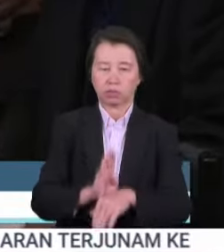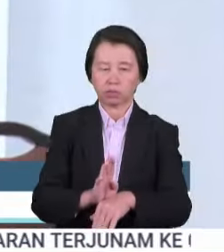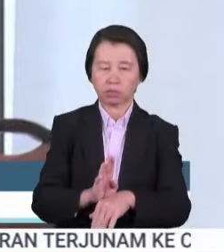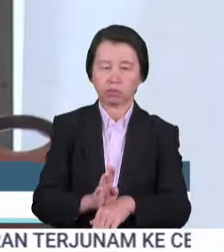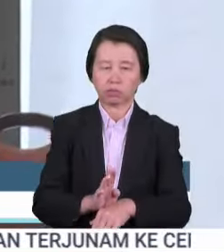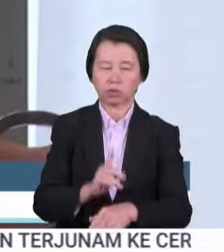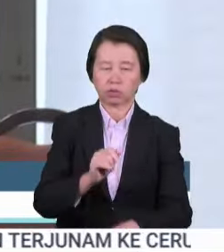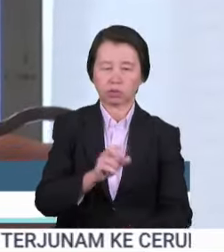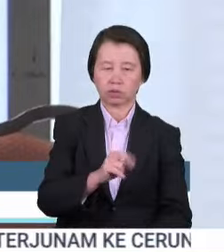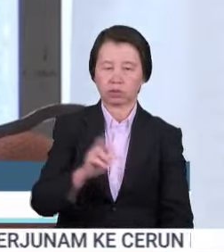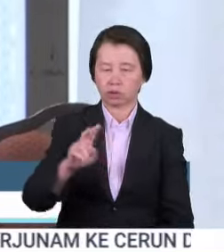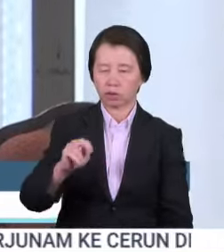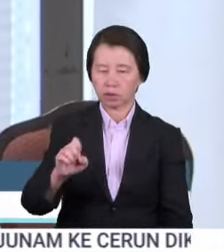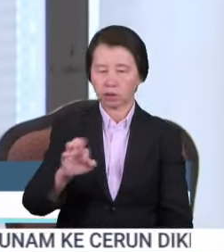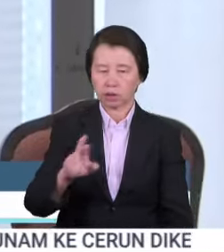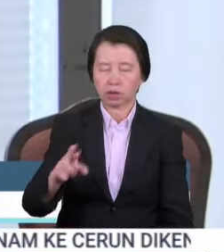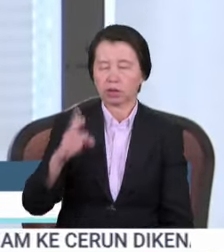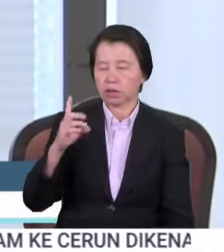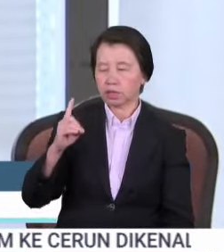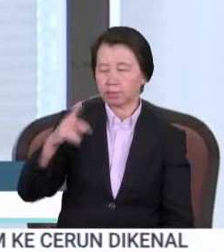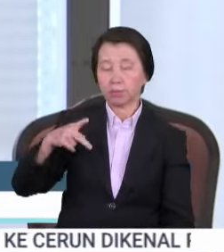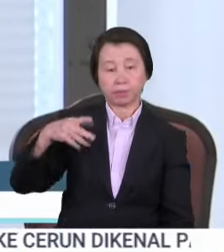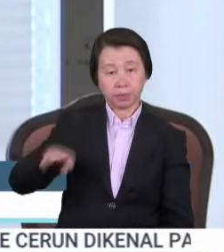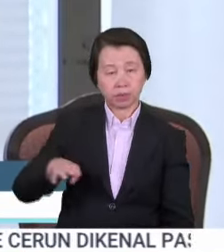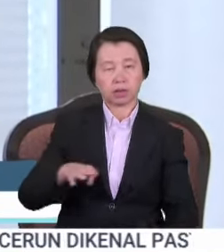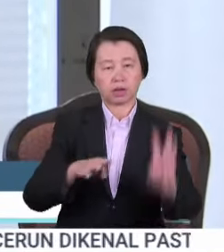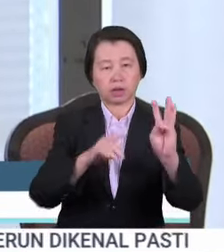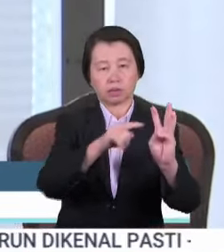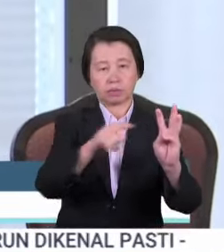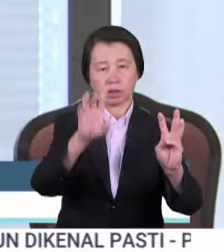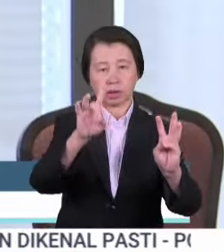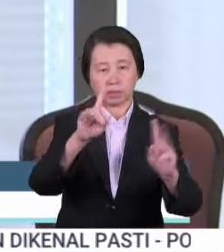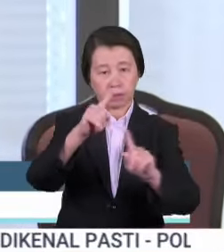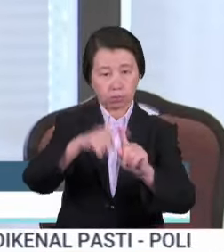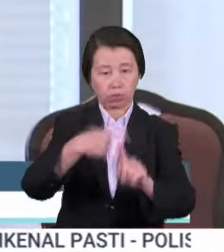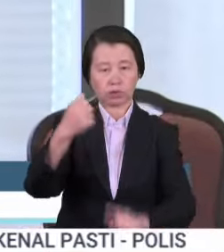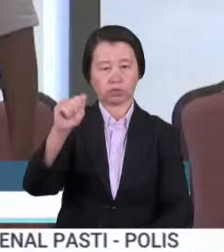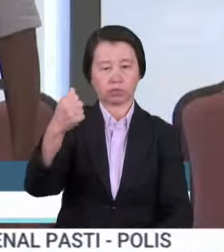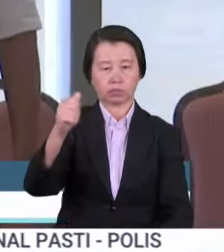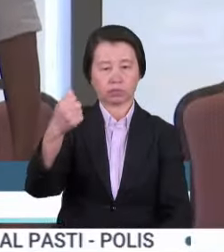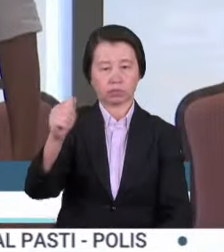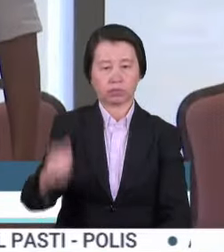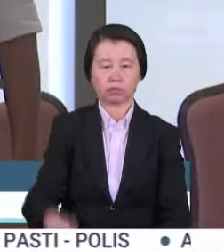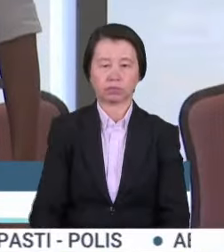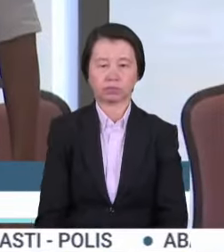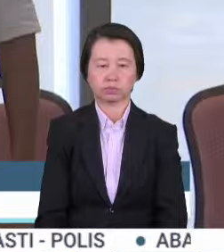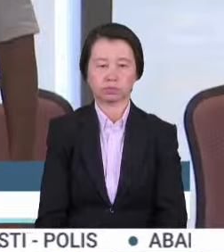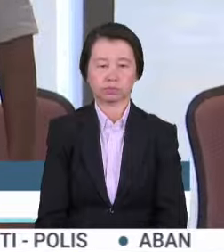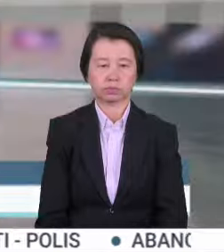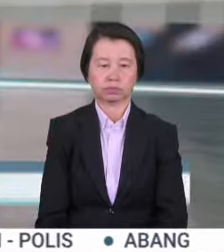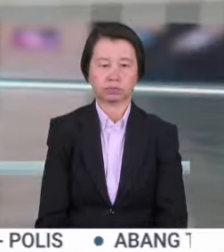Said Nasir, Dewan Bahasa dan Pustaka Kuala Lumpur pada 6 hingga 8 Oktober ini.